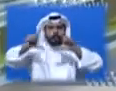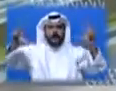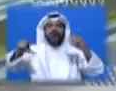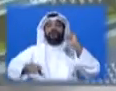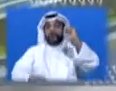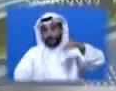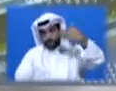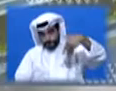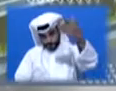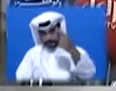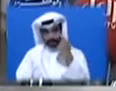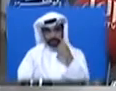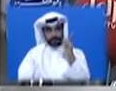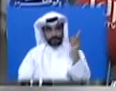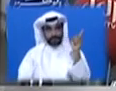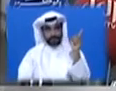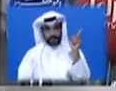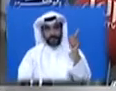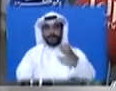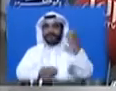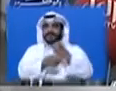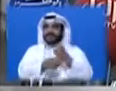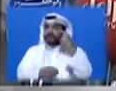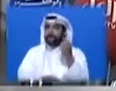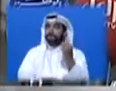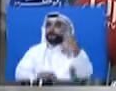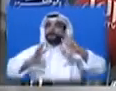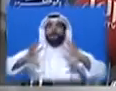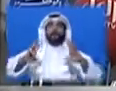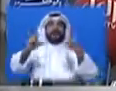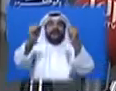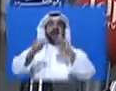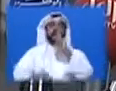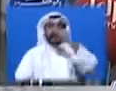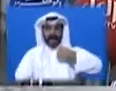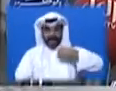الفترة القادمة. بالنسبة للمشاريع المنجزة،